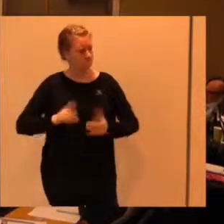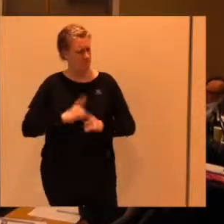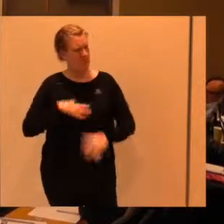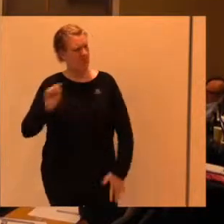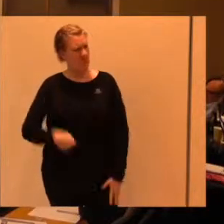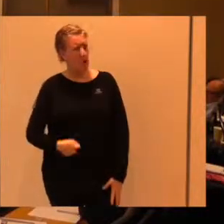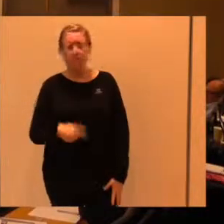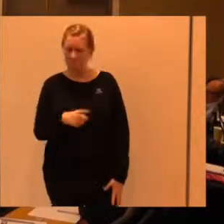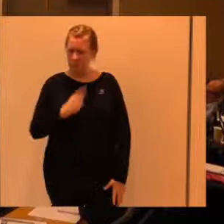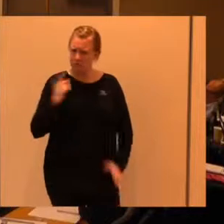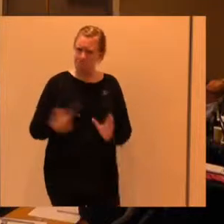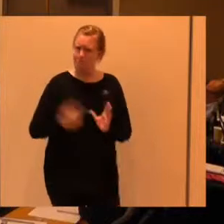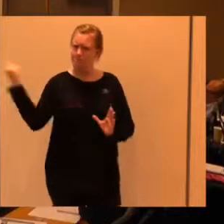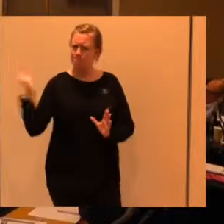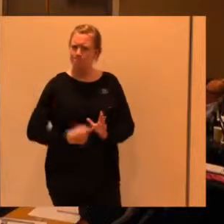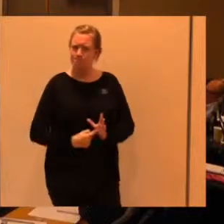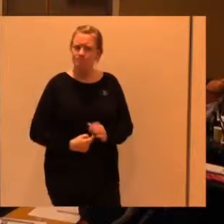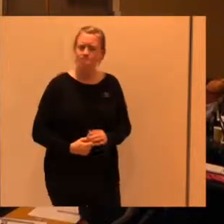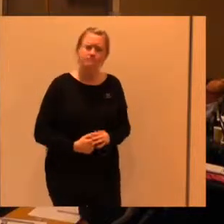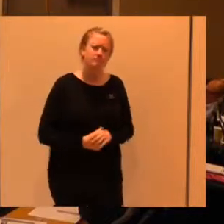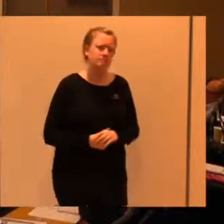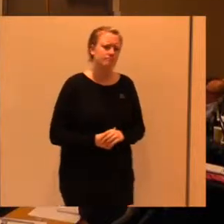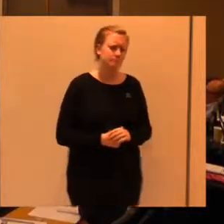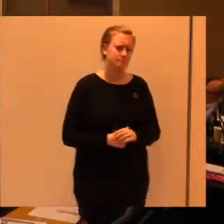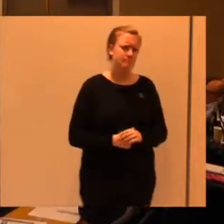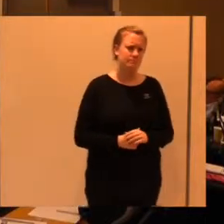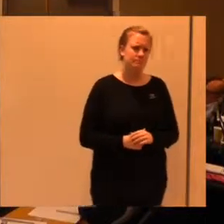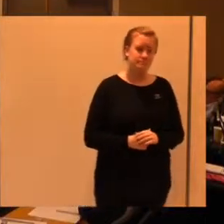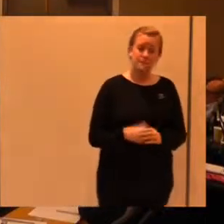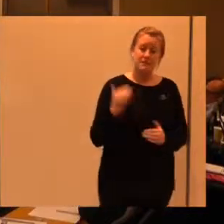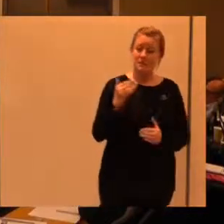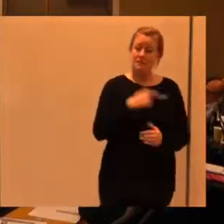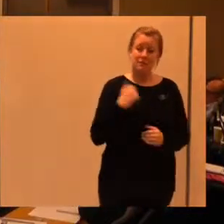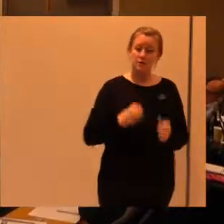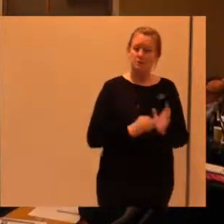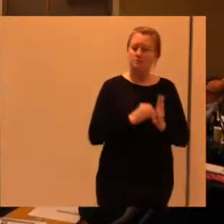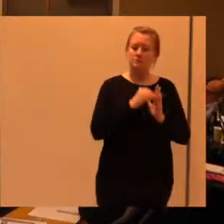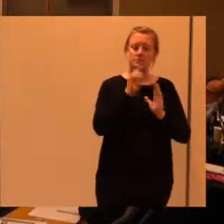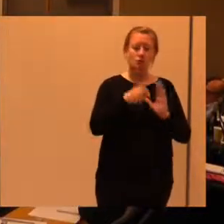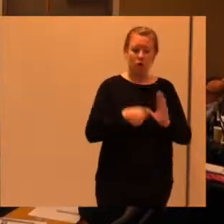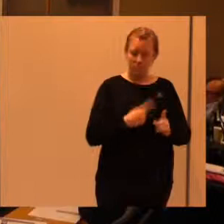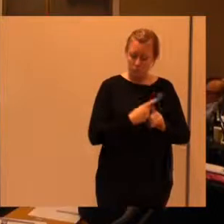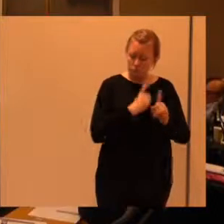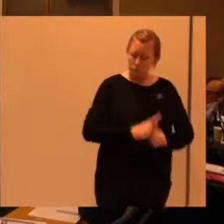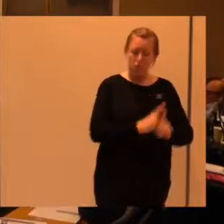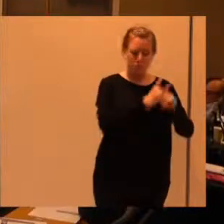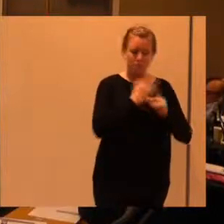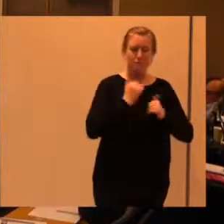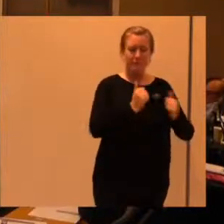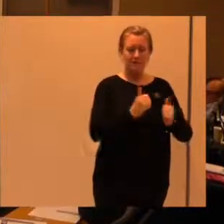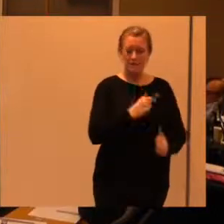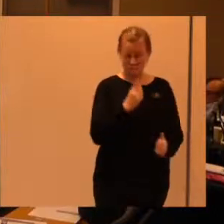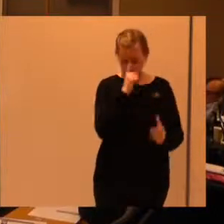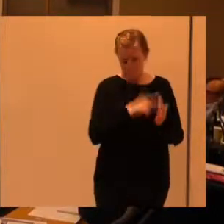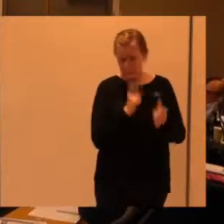där kommer svagheten att finnas även i framtiden. Om man inte hittar något sätt att också bättre följa upp. Får vi den här